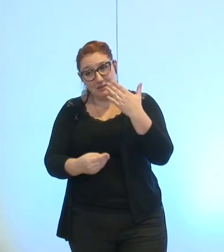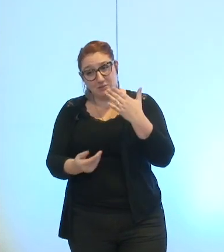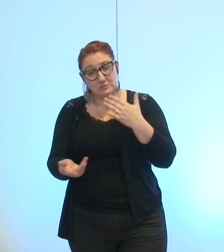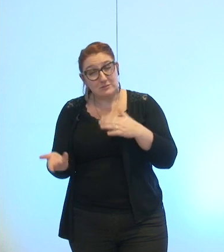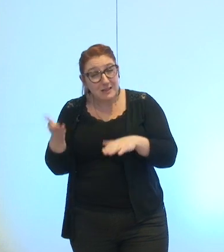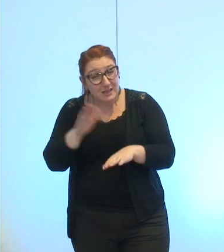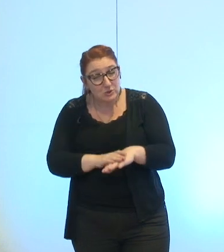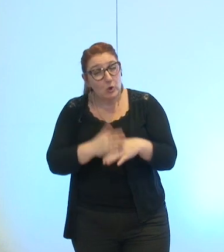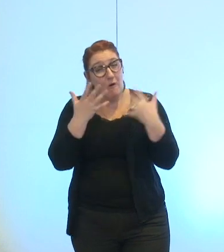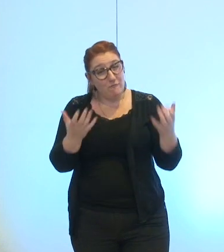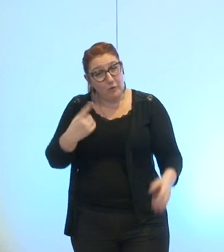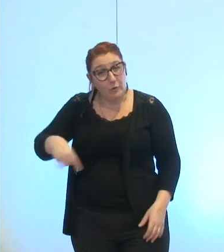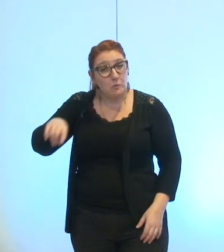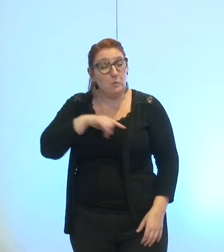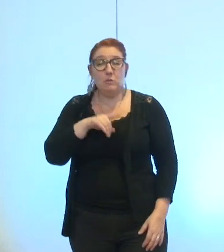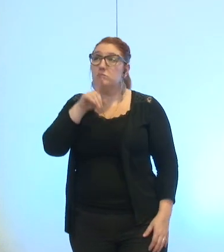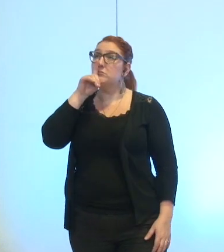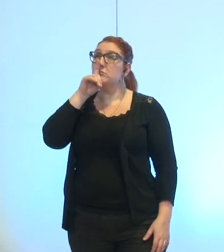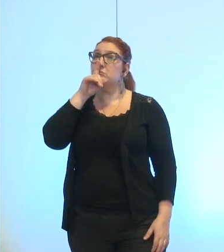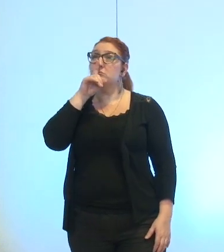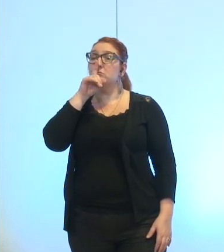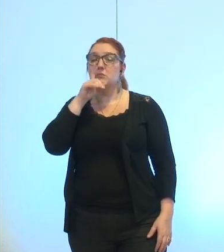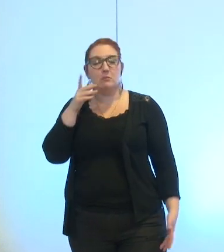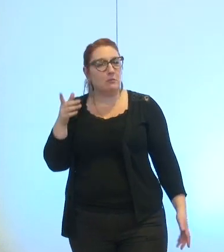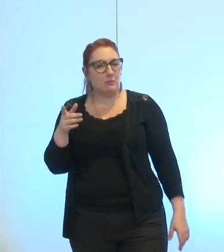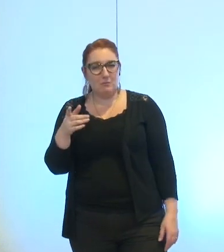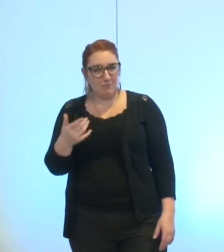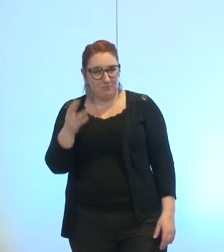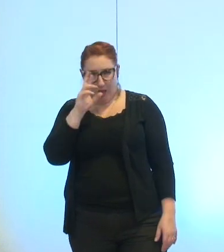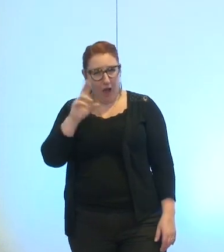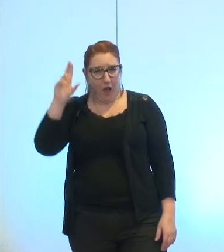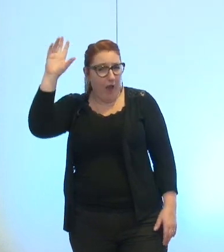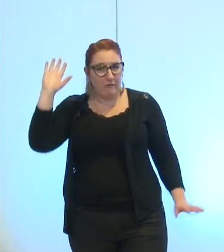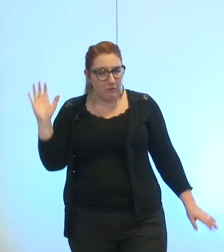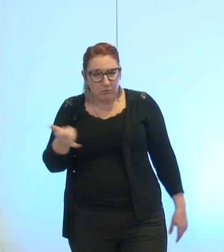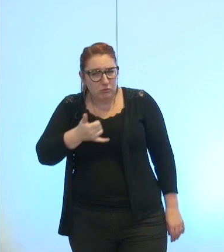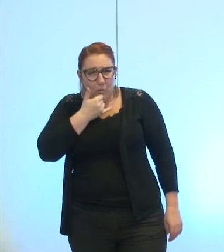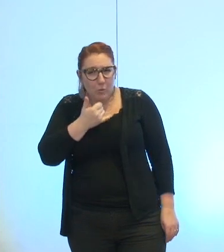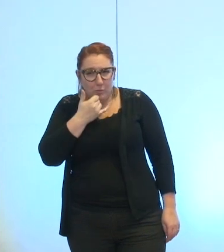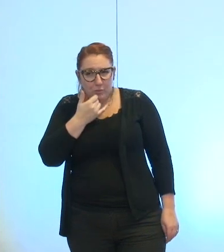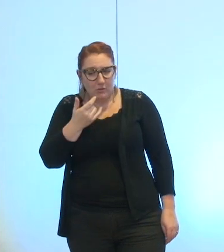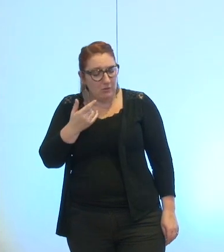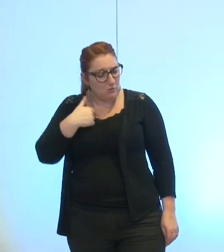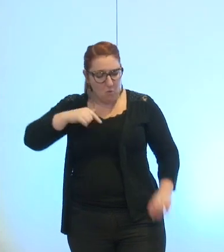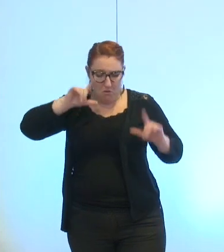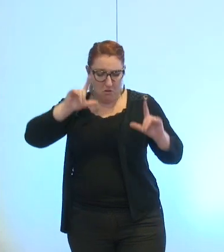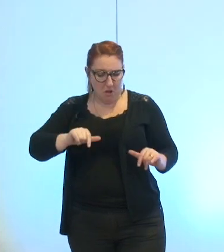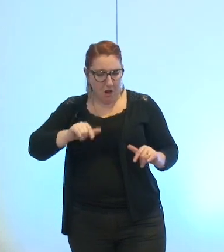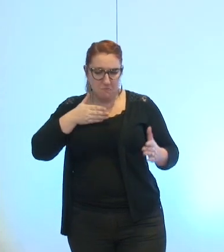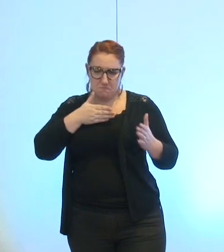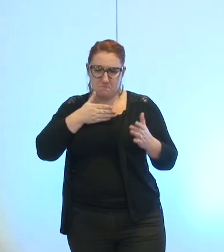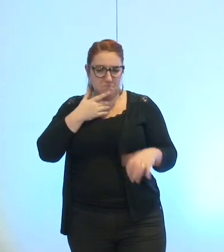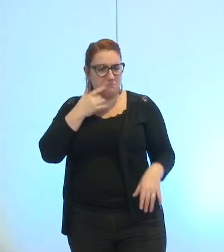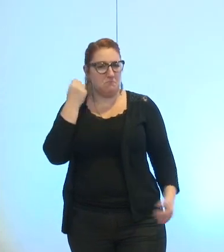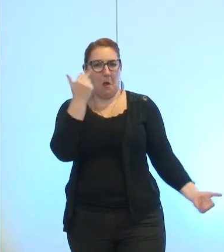voudriez que nous passion sous silence ces éléments et bien vous vous trompez vous nous trouverez toujours sur votre chemin